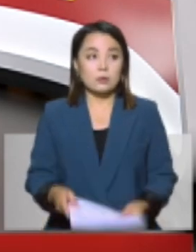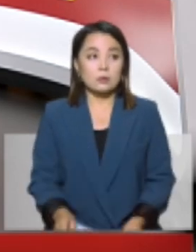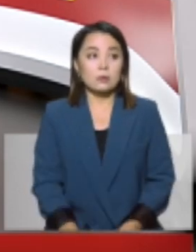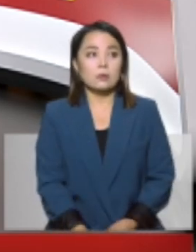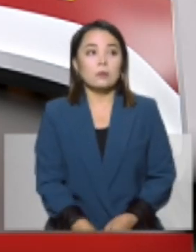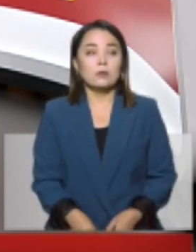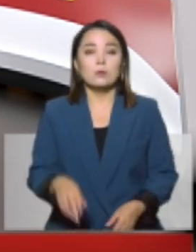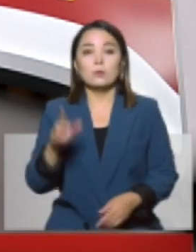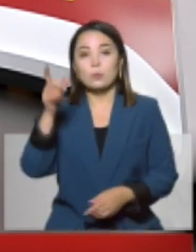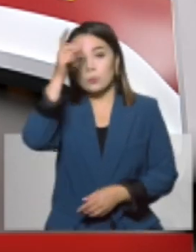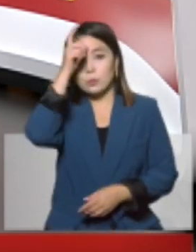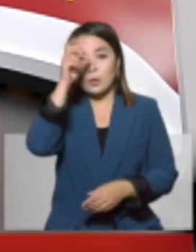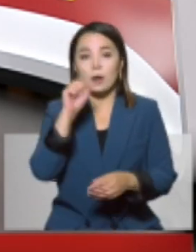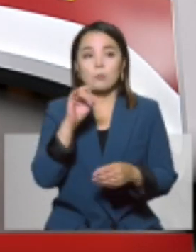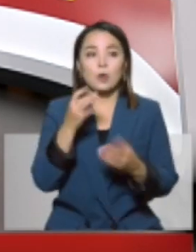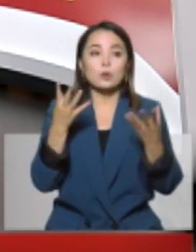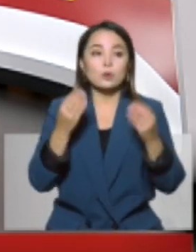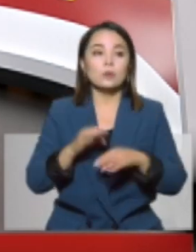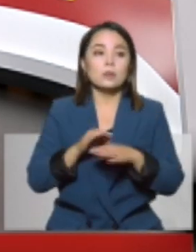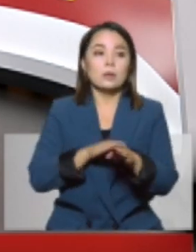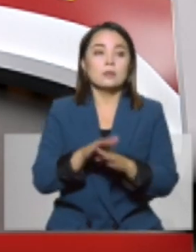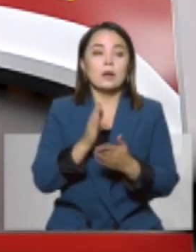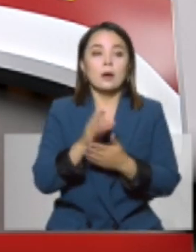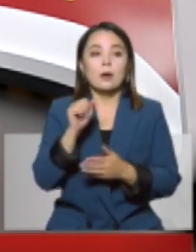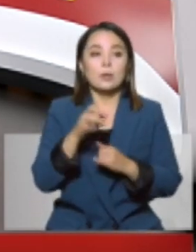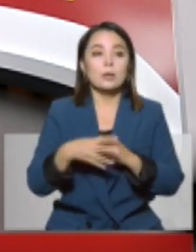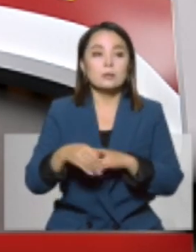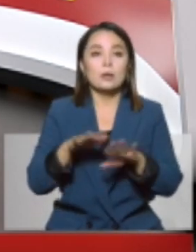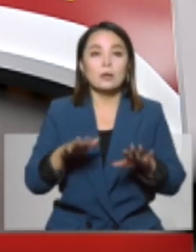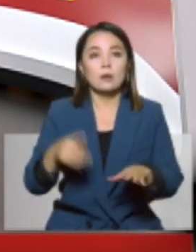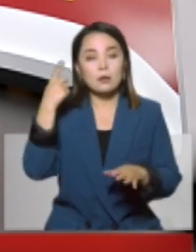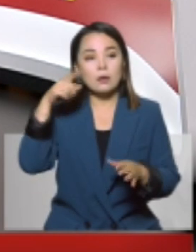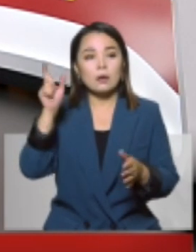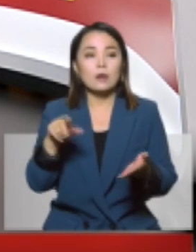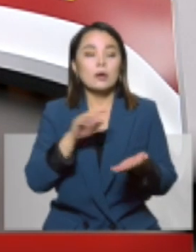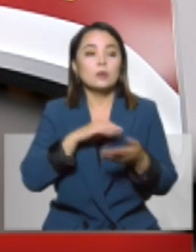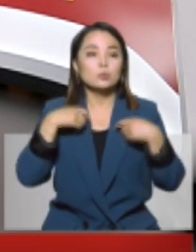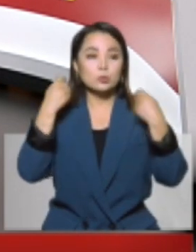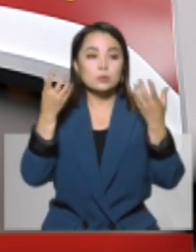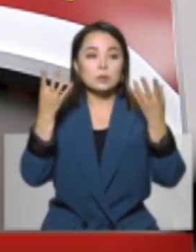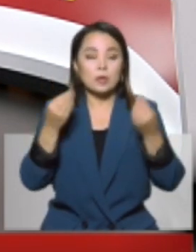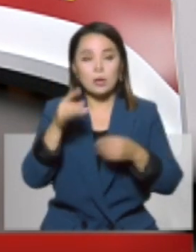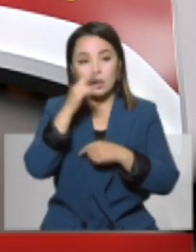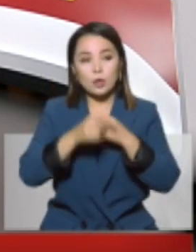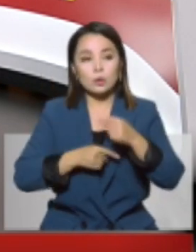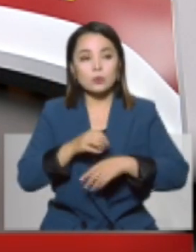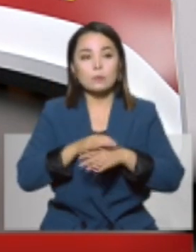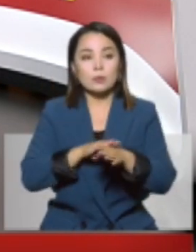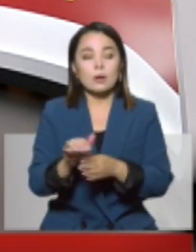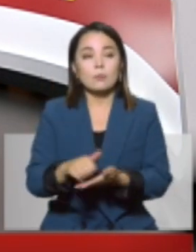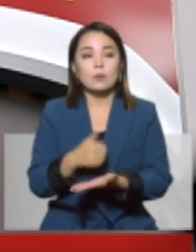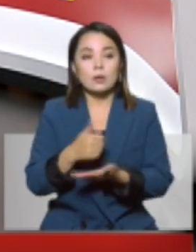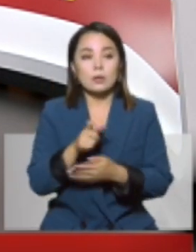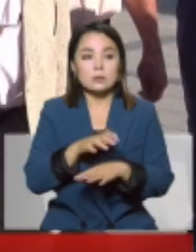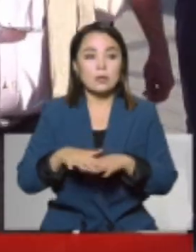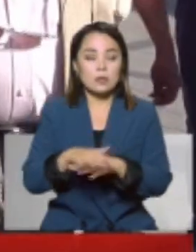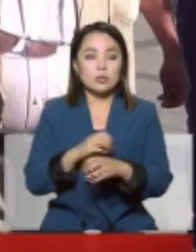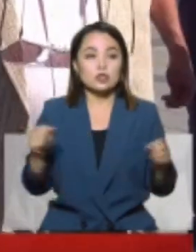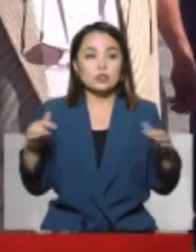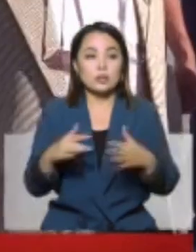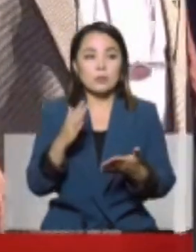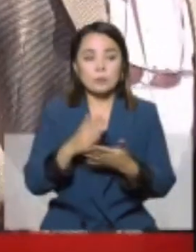Türkiye'de Abay günü аталып өтті. İstanbul қаласындағы Абай алаңында ақынның туған күніне орай қазақ ұйымдарының басшылары мен зиялы қауым өкілдері